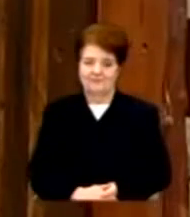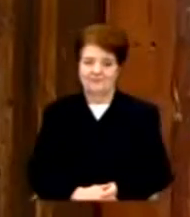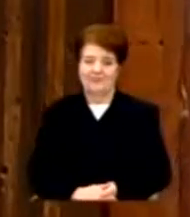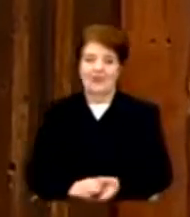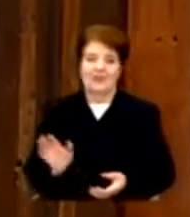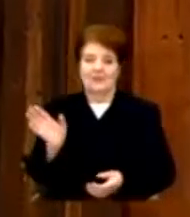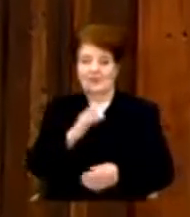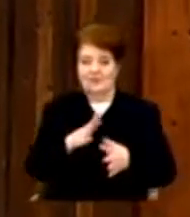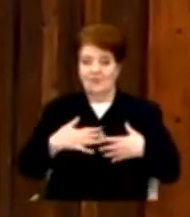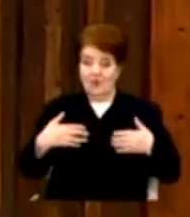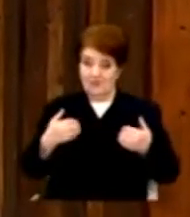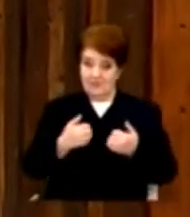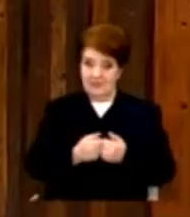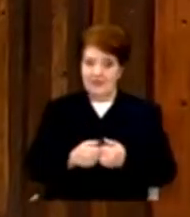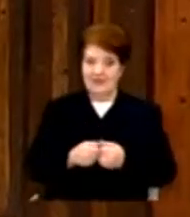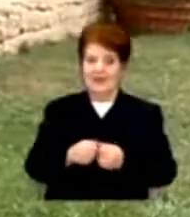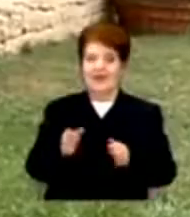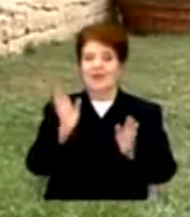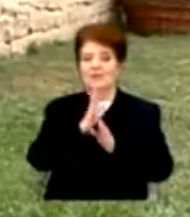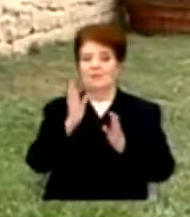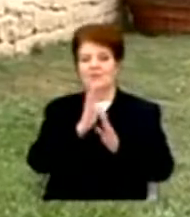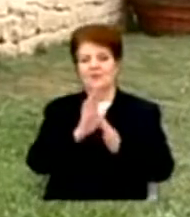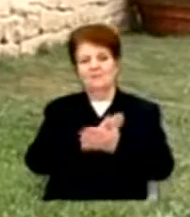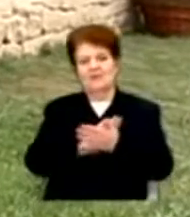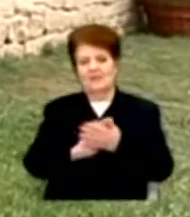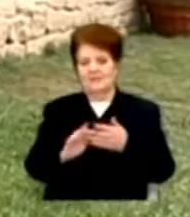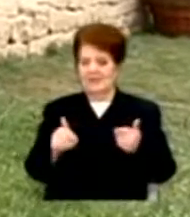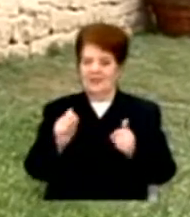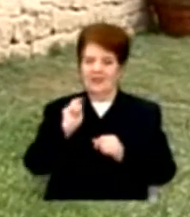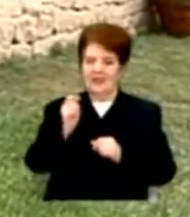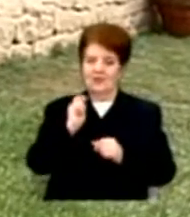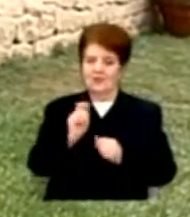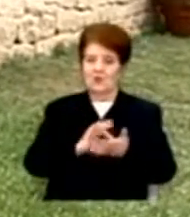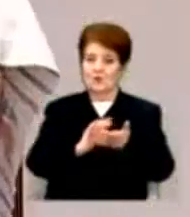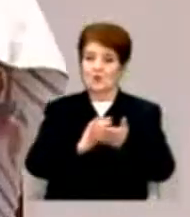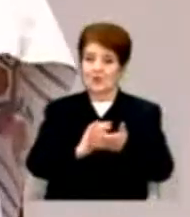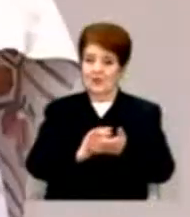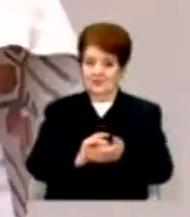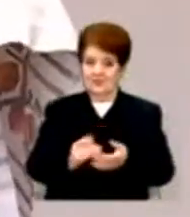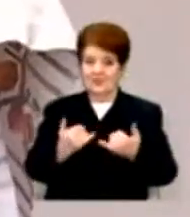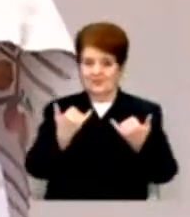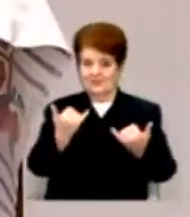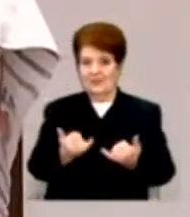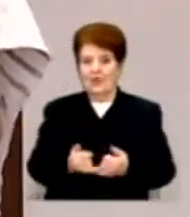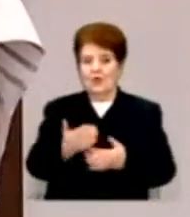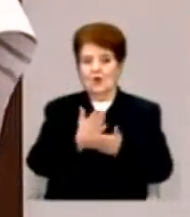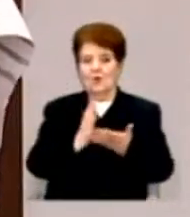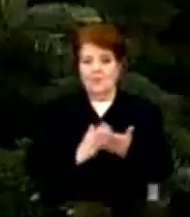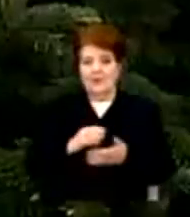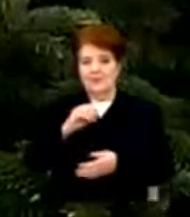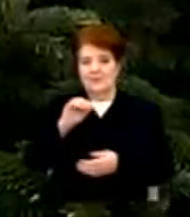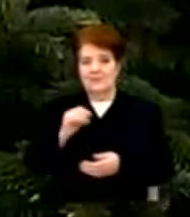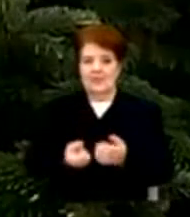La pensiunea familiei Benzing domnește o atmosferă feerică de Crăciun. Turiștii sunt întâmpinați cu pâine și sare, după care își